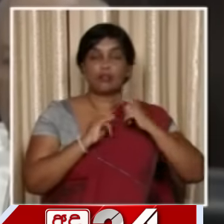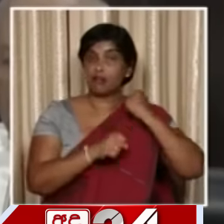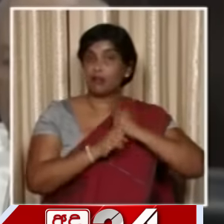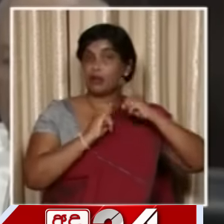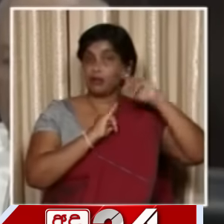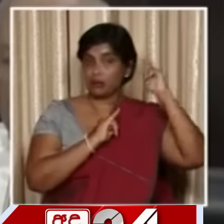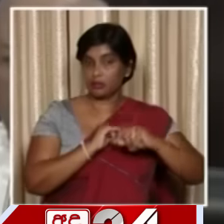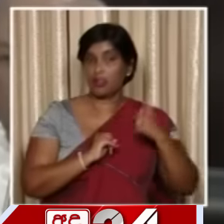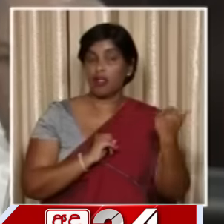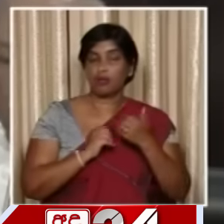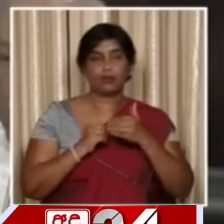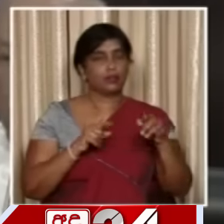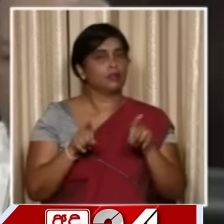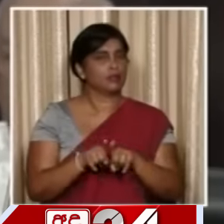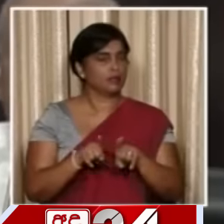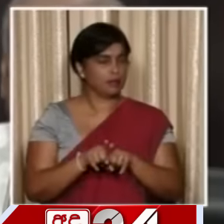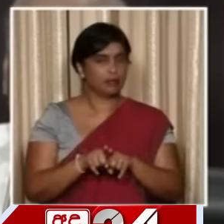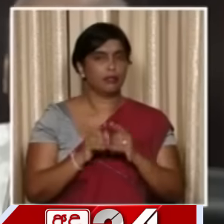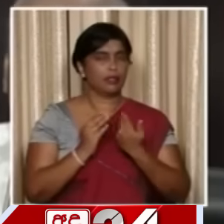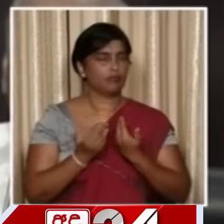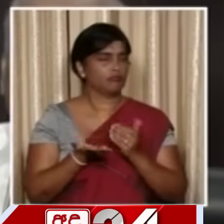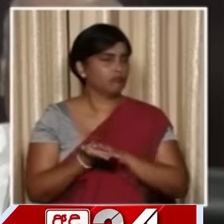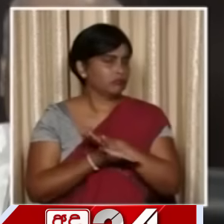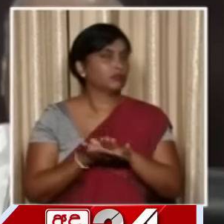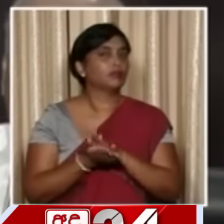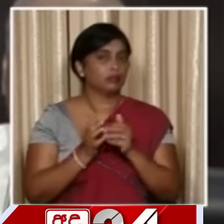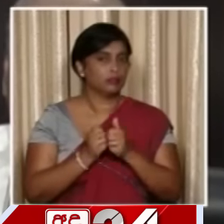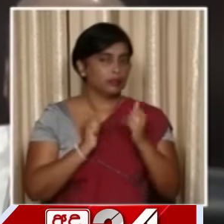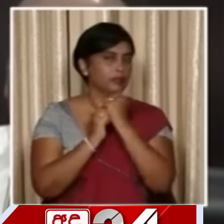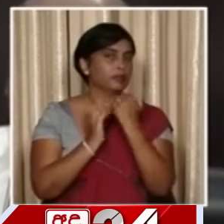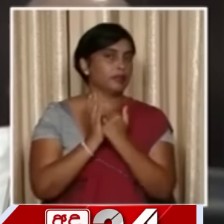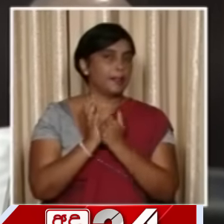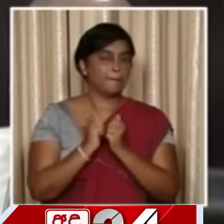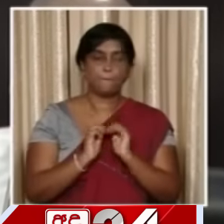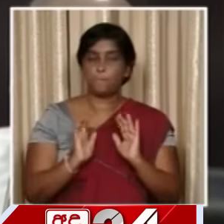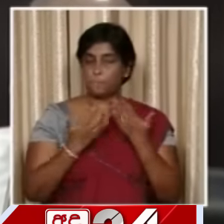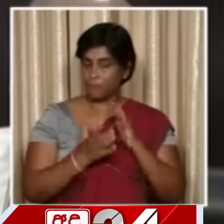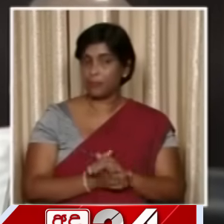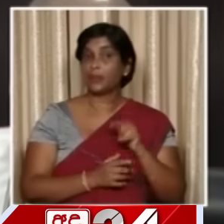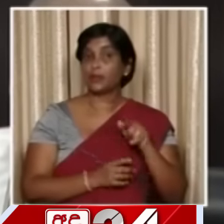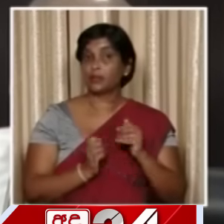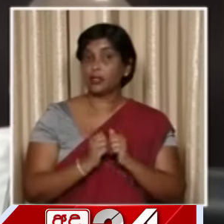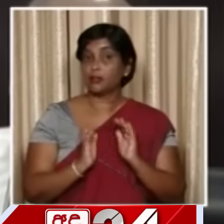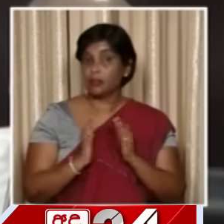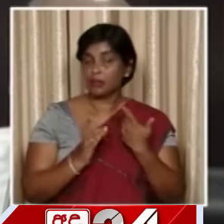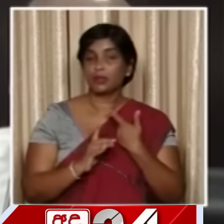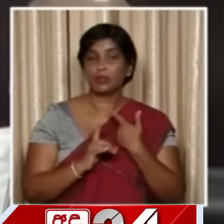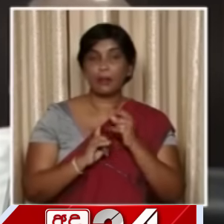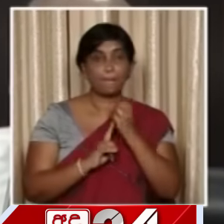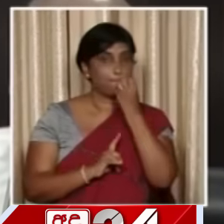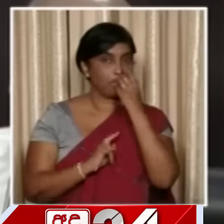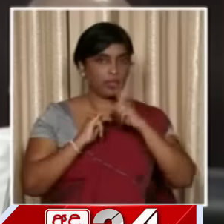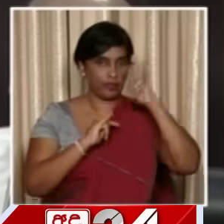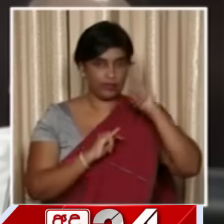රාජ්‍ය විශ්වවිද්‍යාල නව යුගයට ගැලපෙන පරිදි වැඩි දියුණු කරලීමේ වැඩපිළිවෙළක් ක්‍රියාත්මක කරනවා. මේ ආරම්භ කරන්නේ